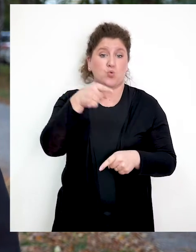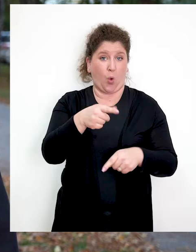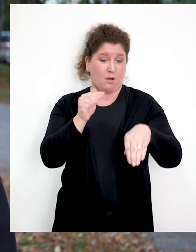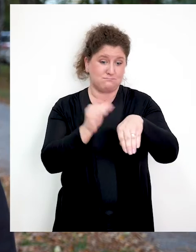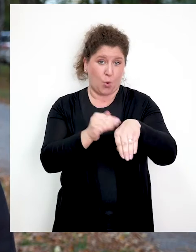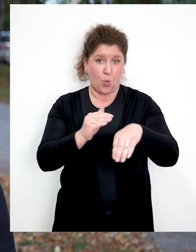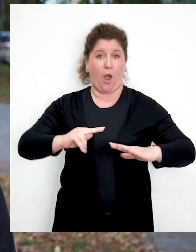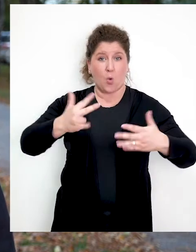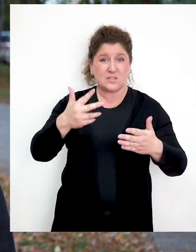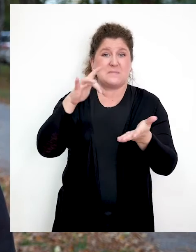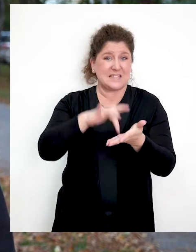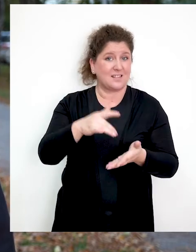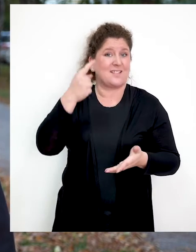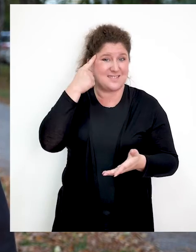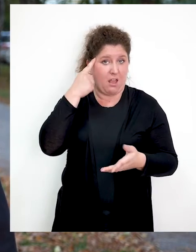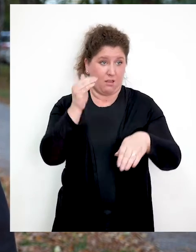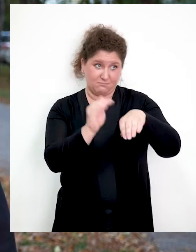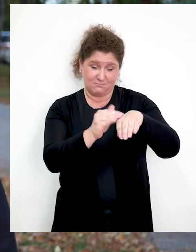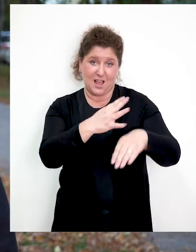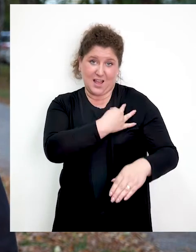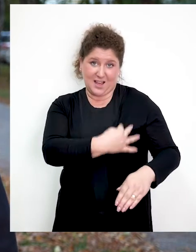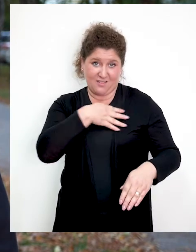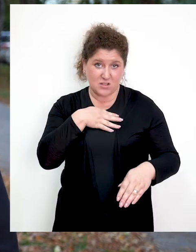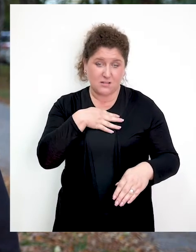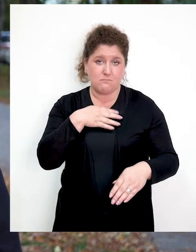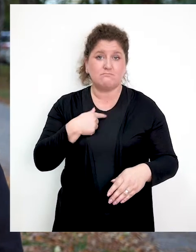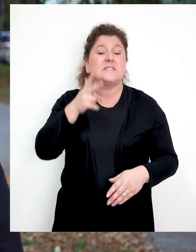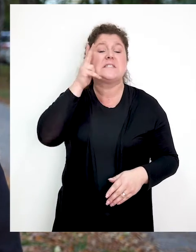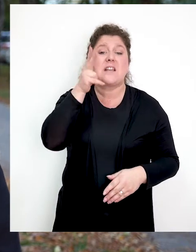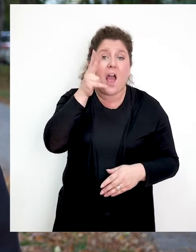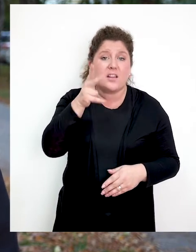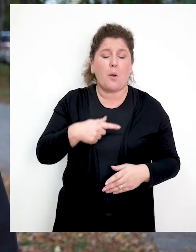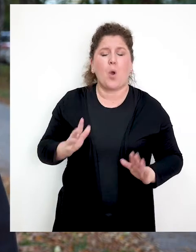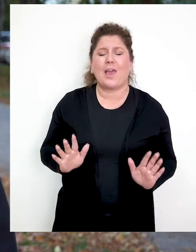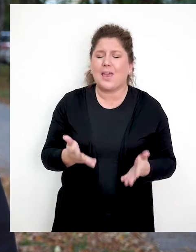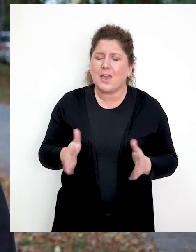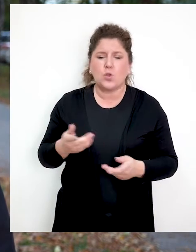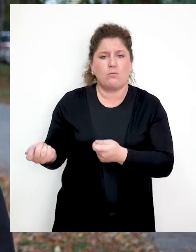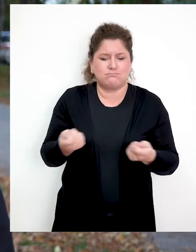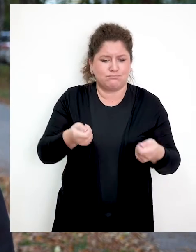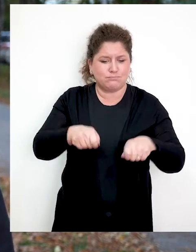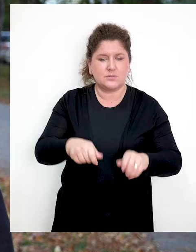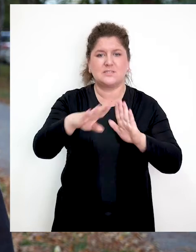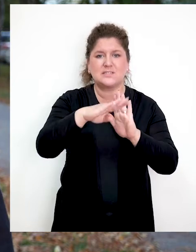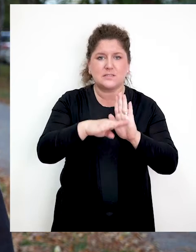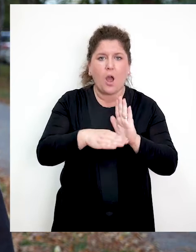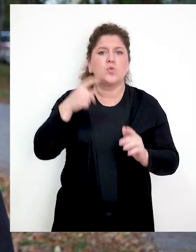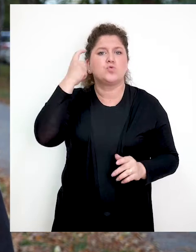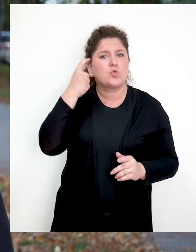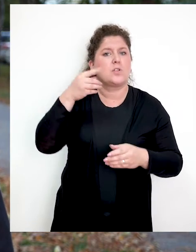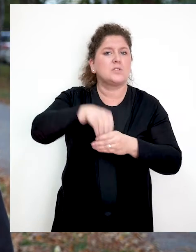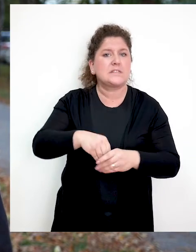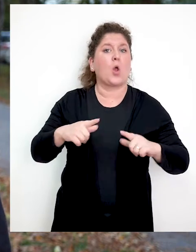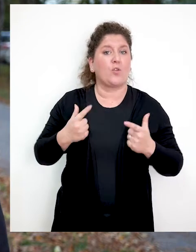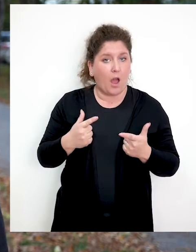poruka Osmog centra znanja Republici Hrvatskoj je da zahtijevamo urgentno donošenje zakona o socijalnom